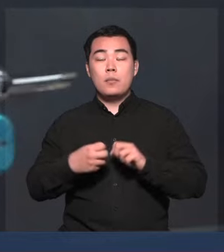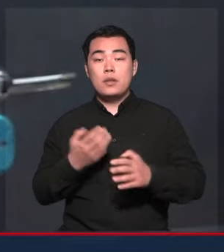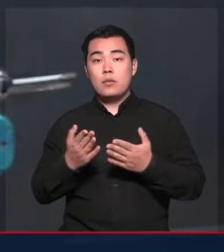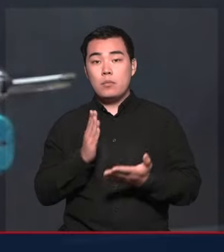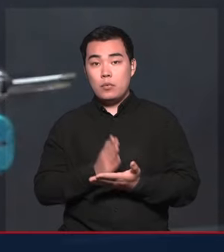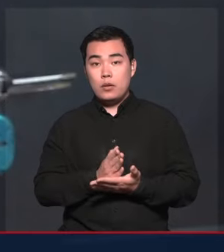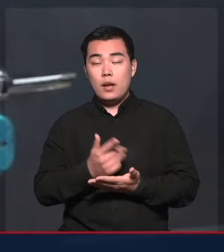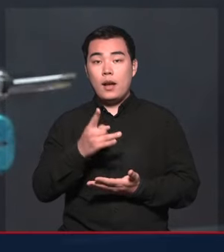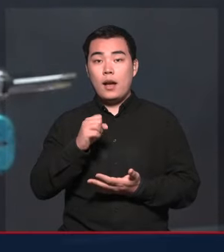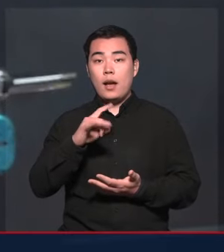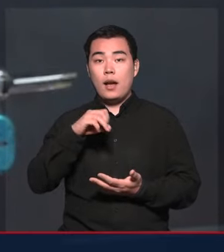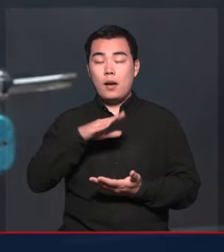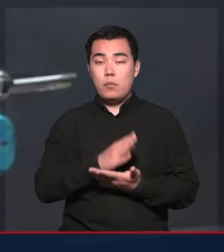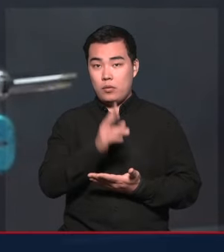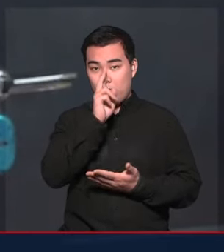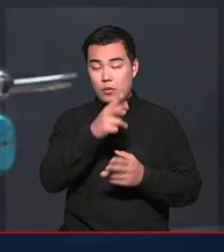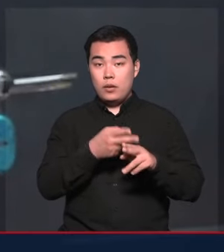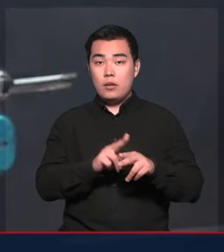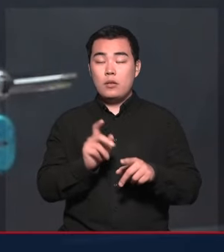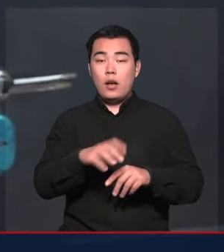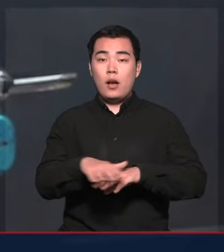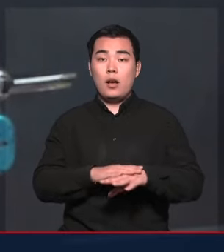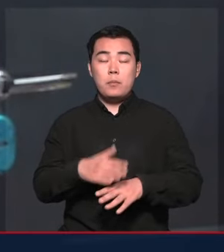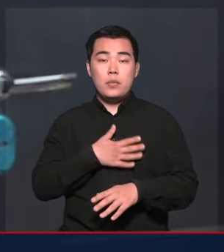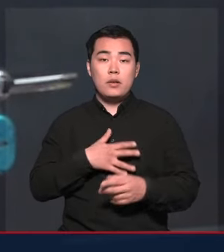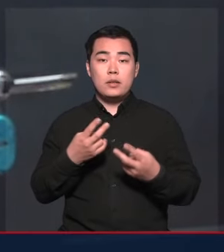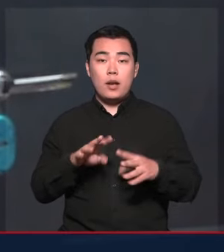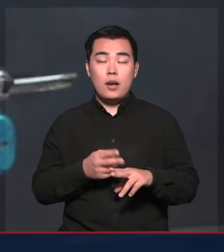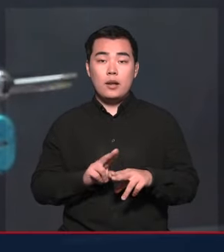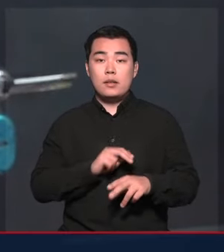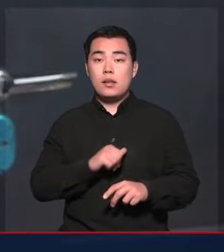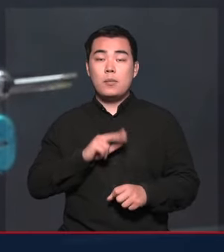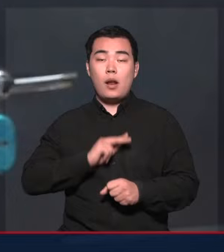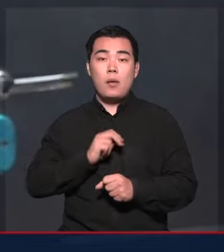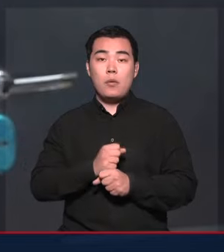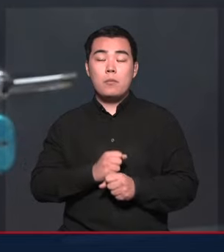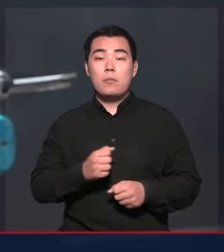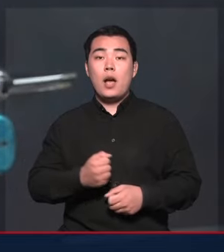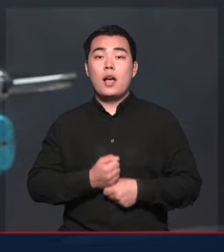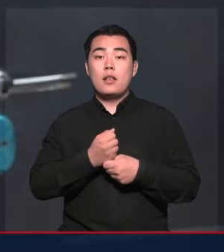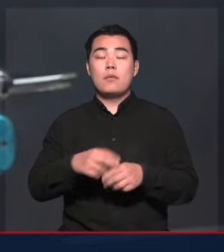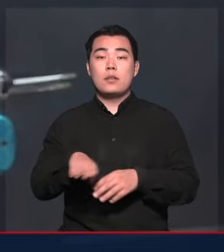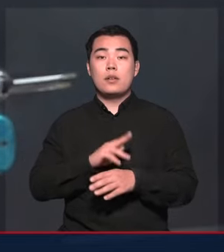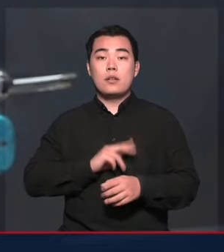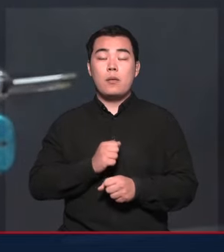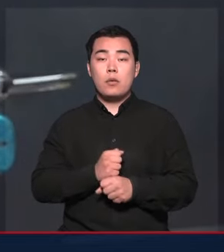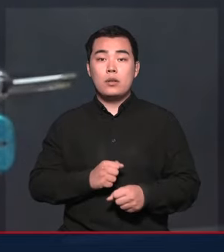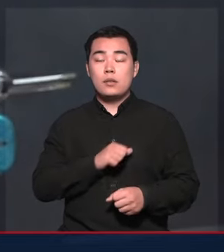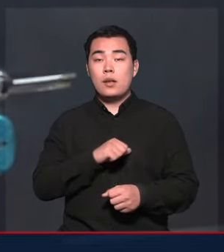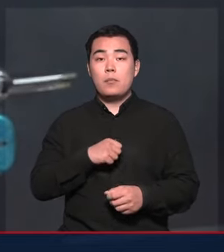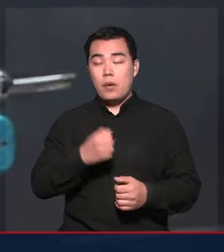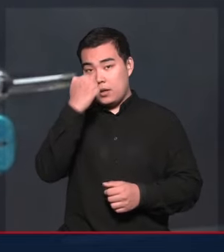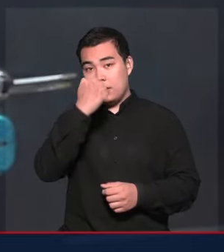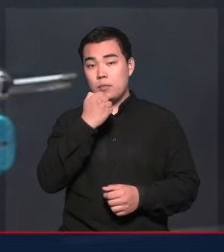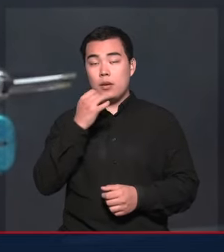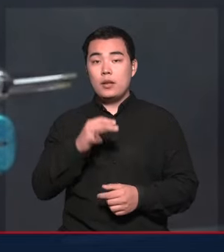анықталса, қайта реттеп береміз. Тұрғындар еш алаңдамаса болады. Осындай сын сәтте қол ұшын берген барша әріптестеріме алғыс айтып,